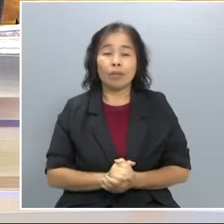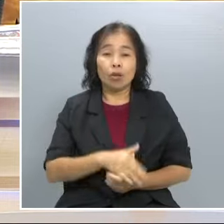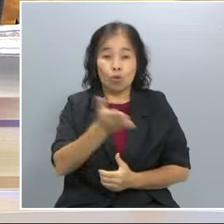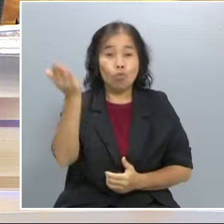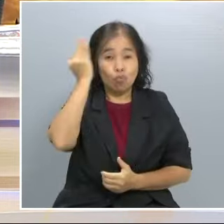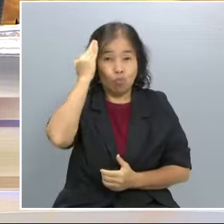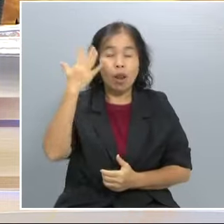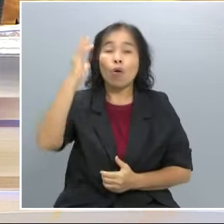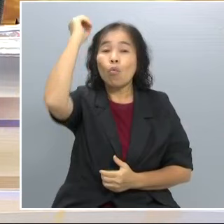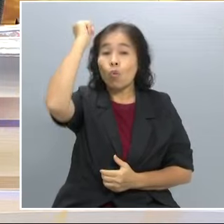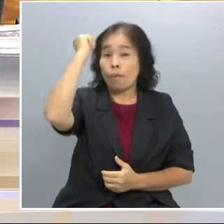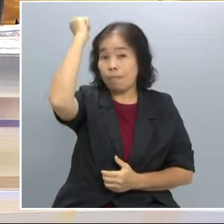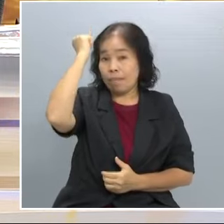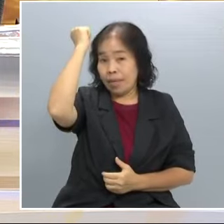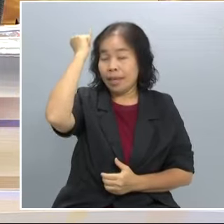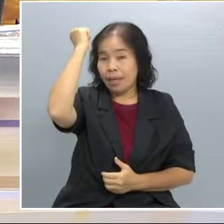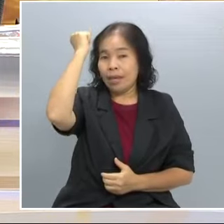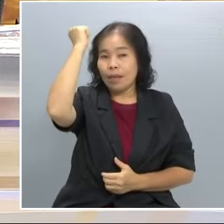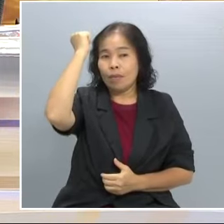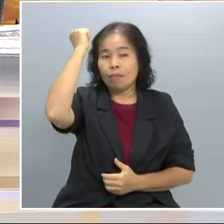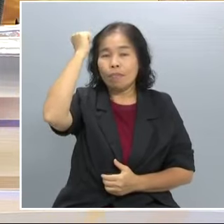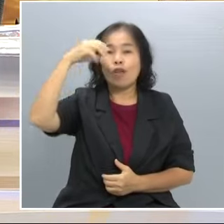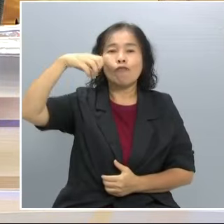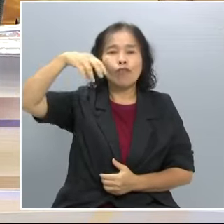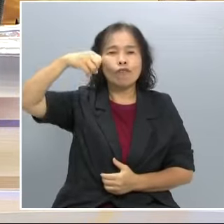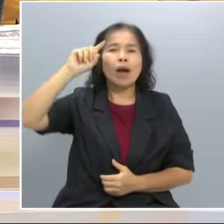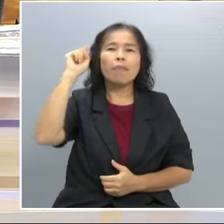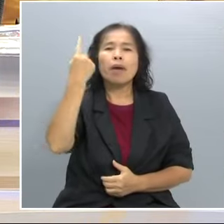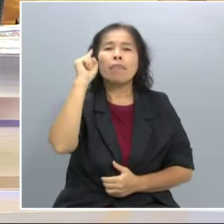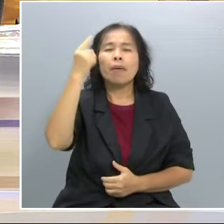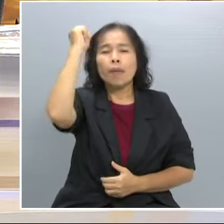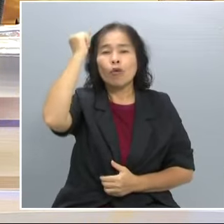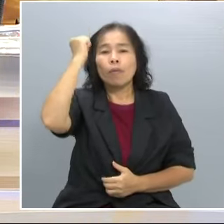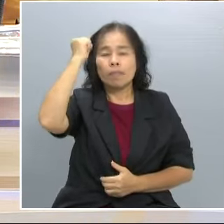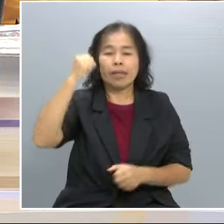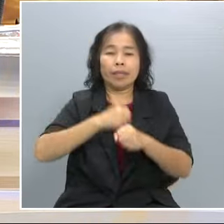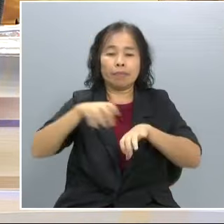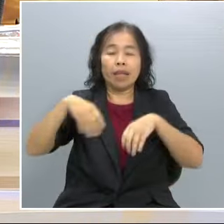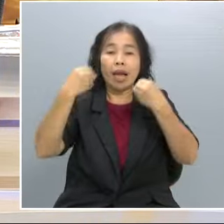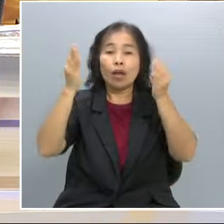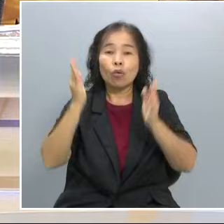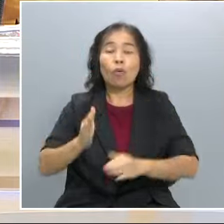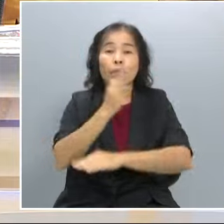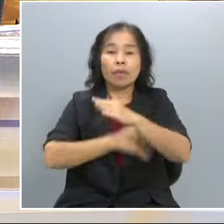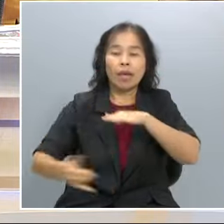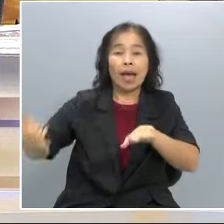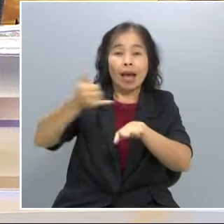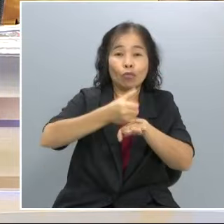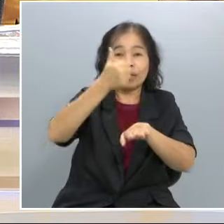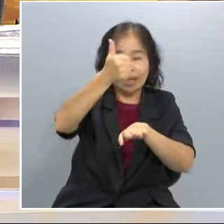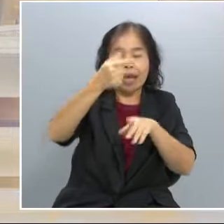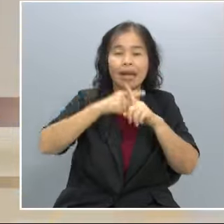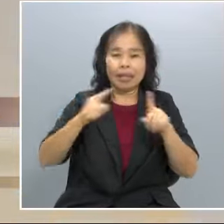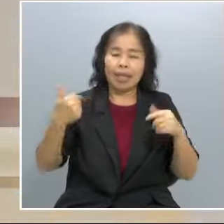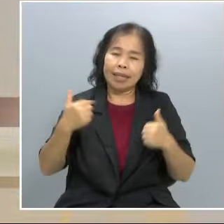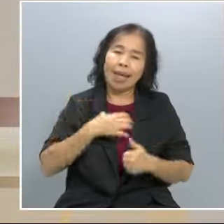เมย์โดยเฉพาะรถเมย์ที่มันเป็นรถไฟฟ้าแบบใหม่เนี่ยมีการจัดสำหรับคนพิการแต่ภาพอย่างนี้ก็อยากจ